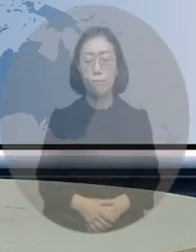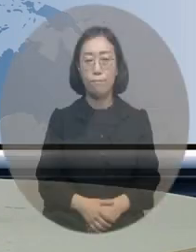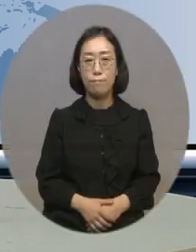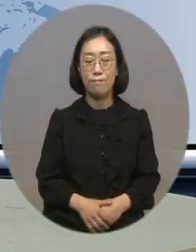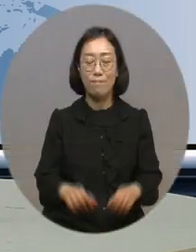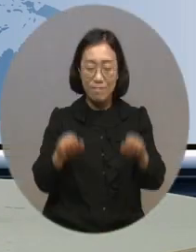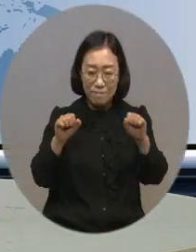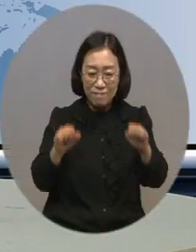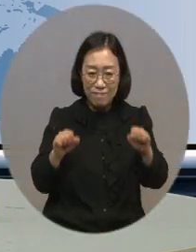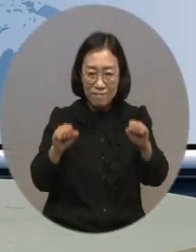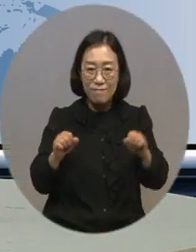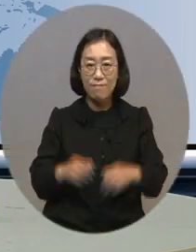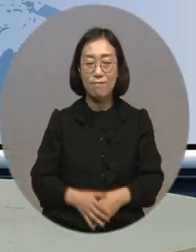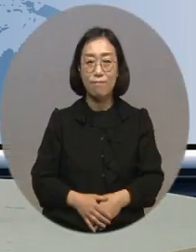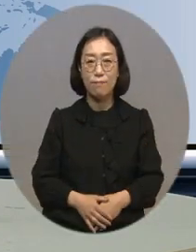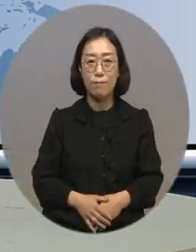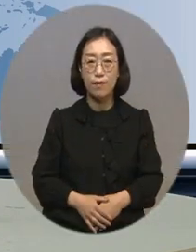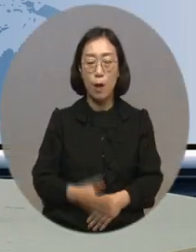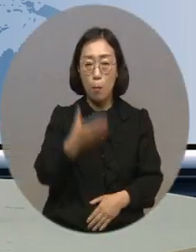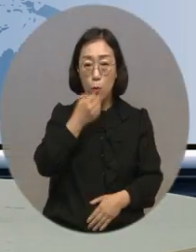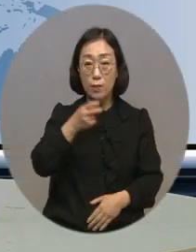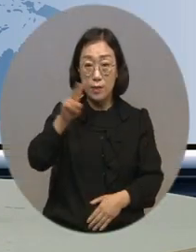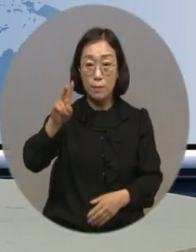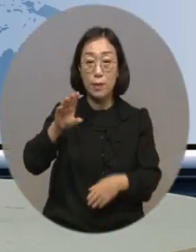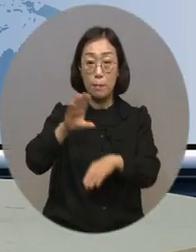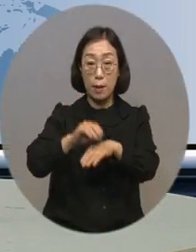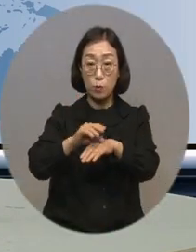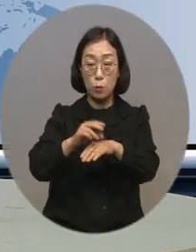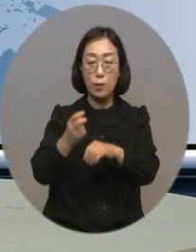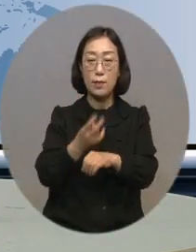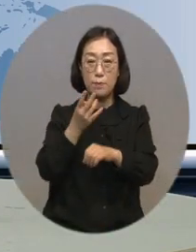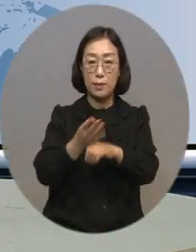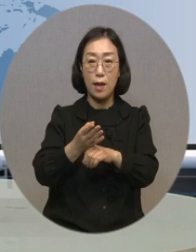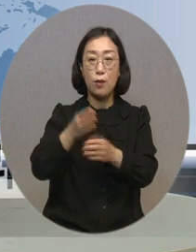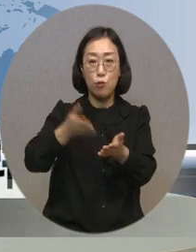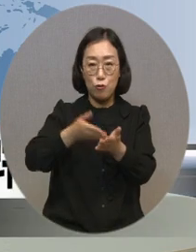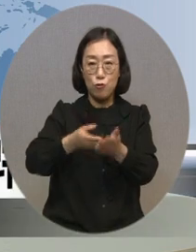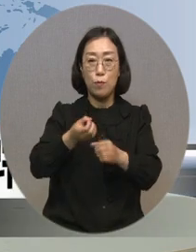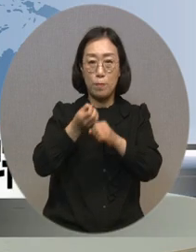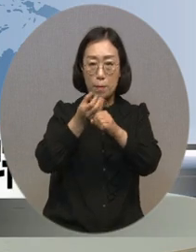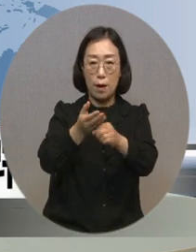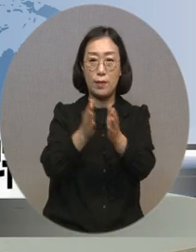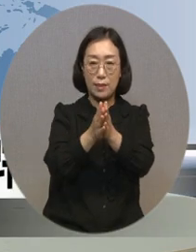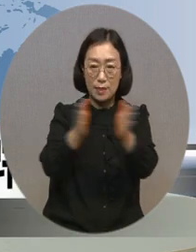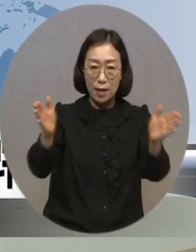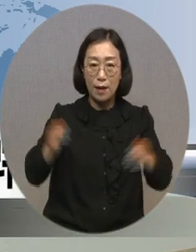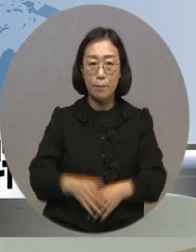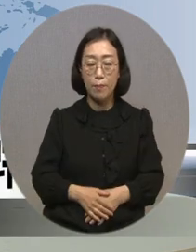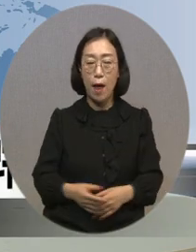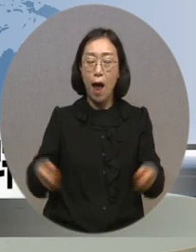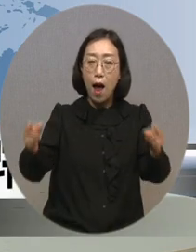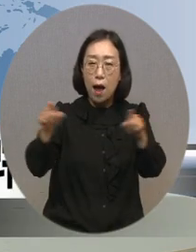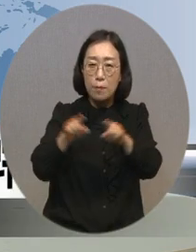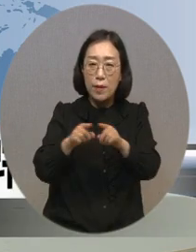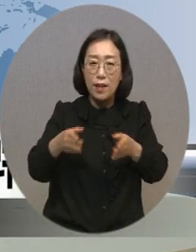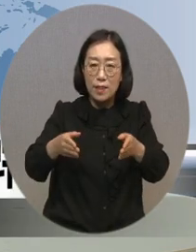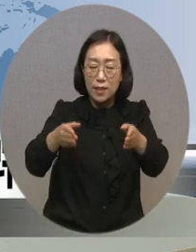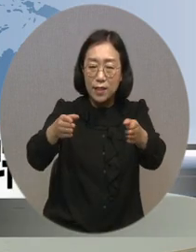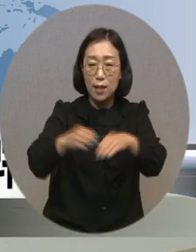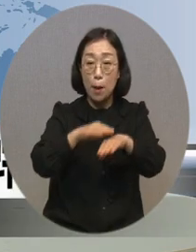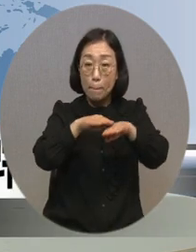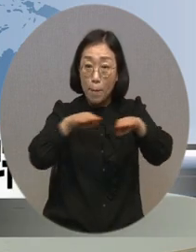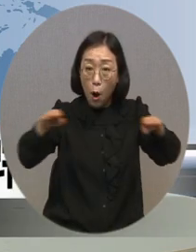시청자 여러분 안녕하십니까? WBC 복지TV 뉴스 24입니다. 함께하는 길, 평등으로 향하는 길을